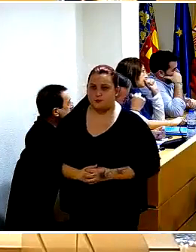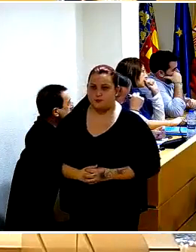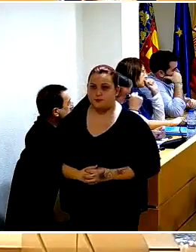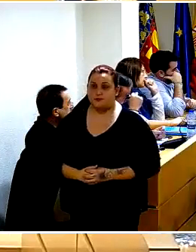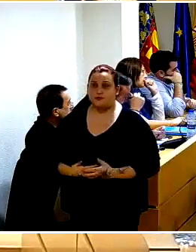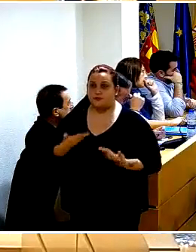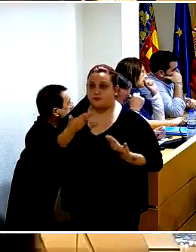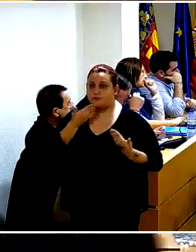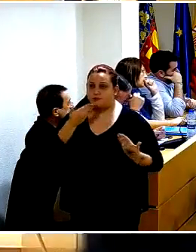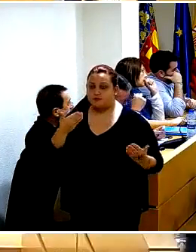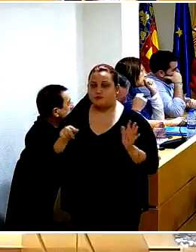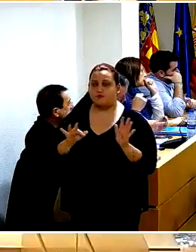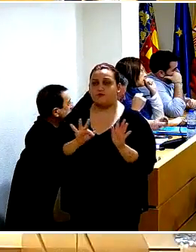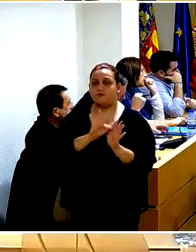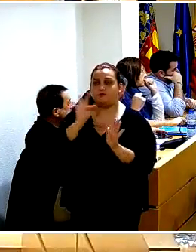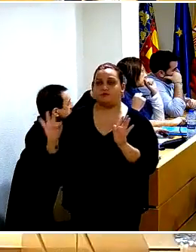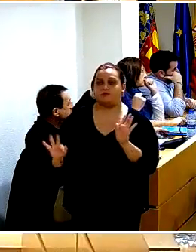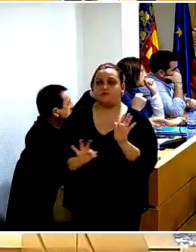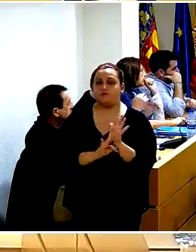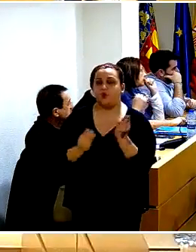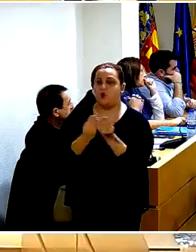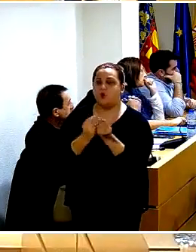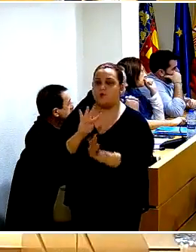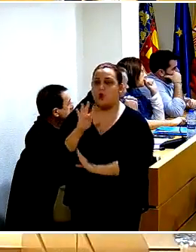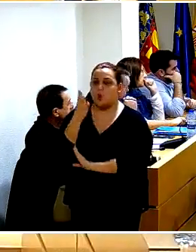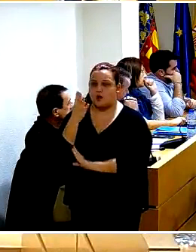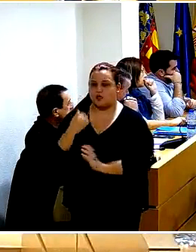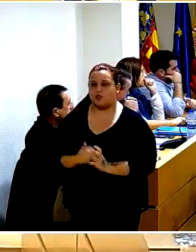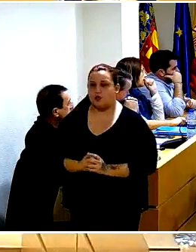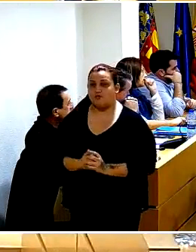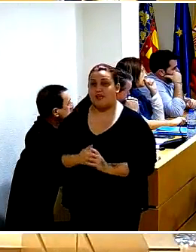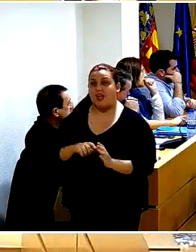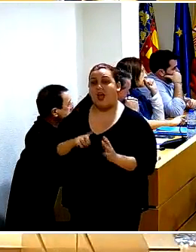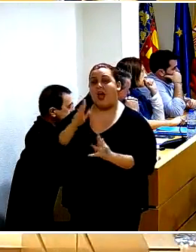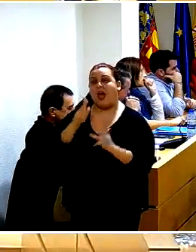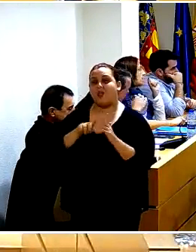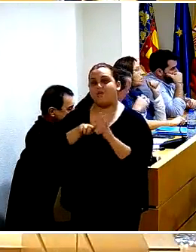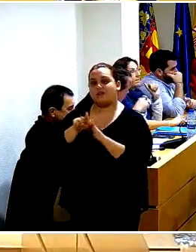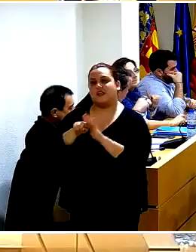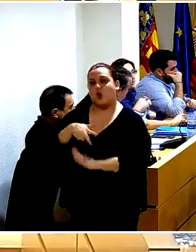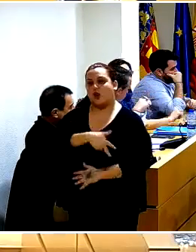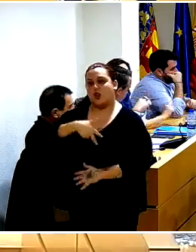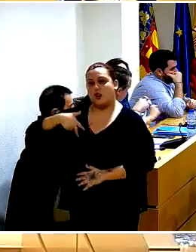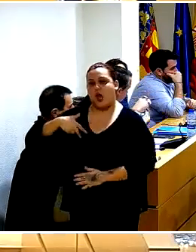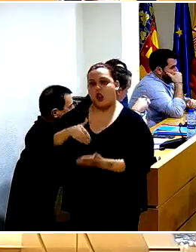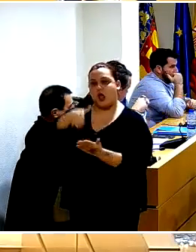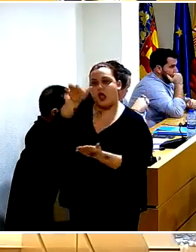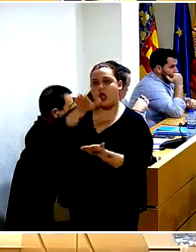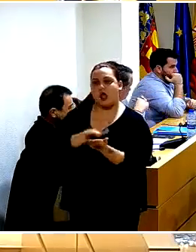Vale, passaríem al punt número 4, també d'Hisenda i Administració General. Es tracta de l'aprovació de